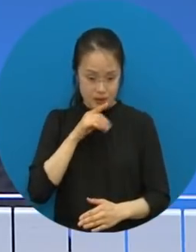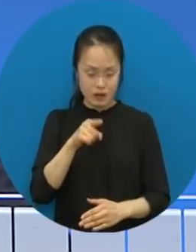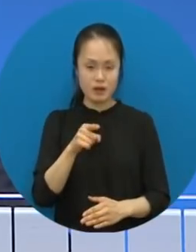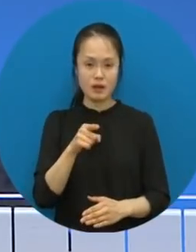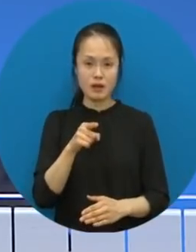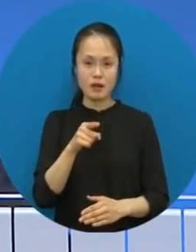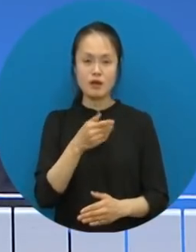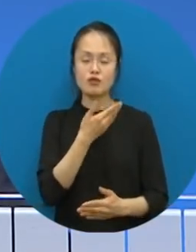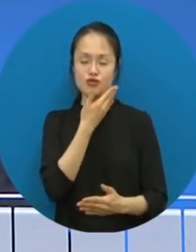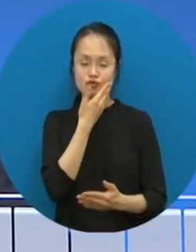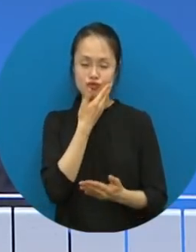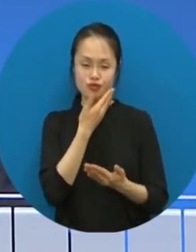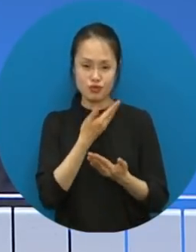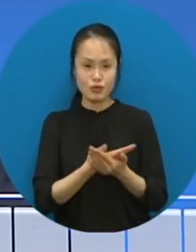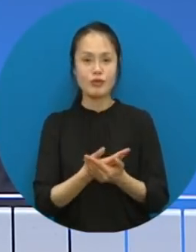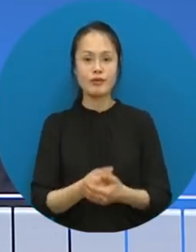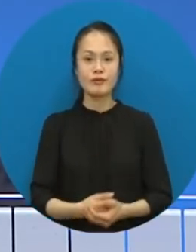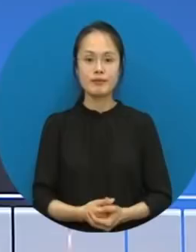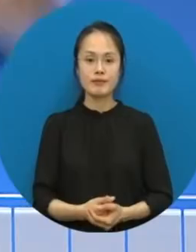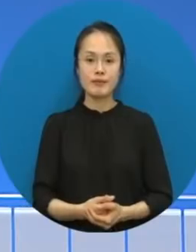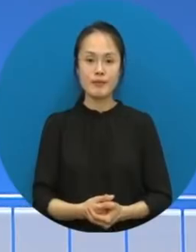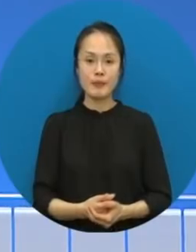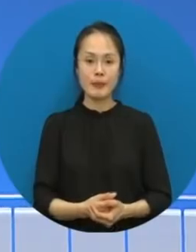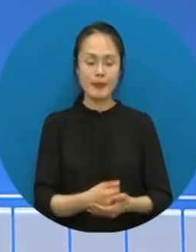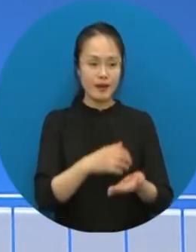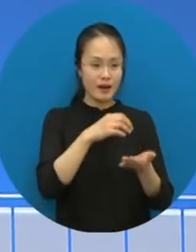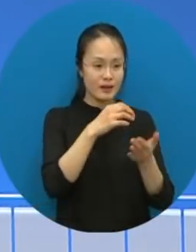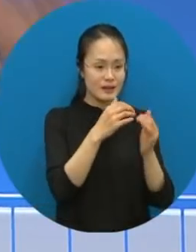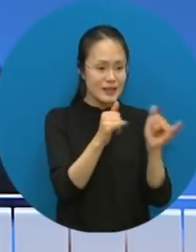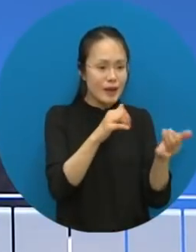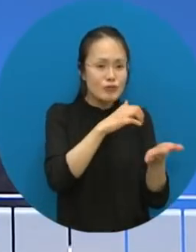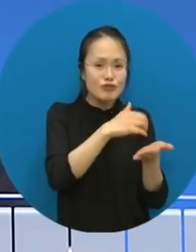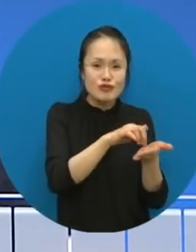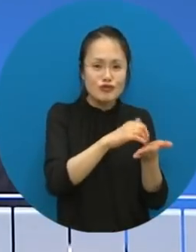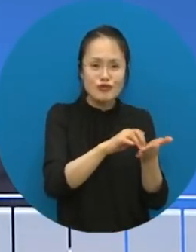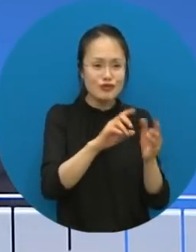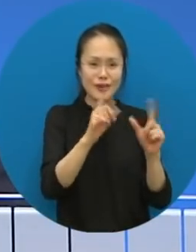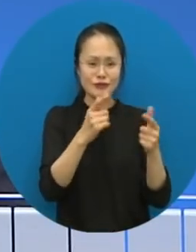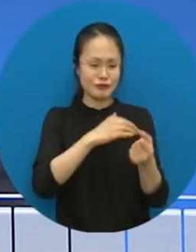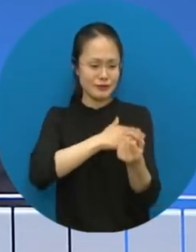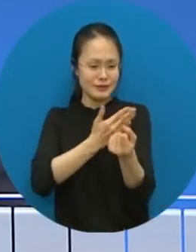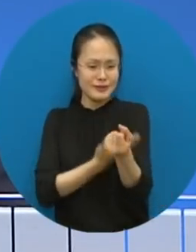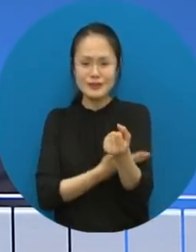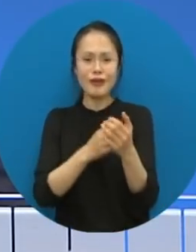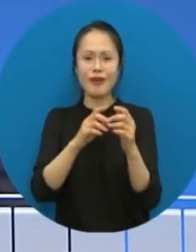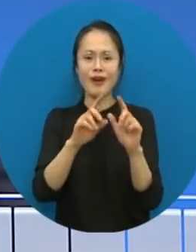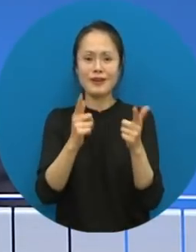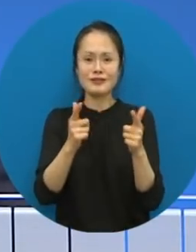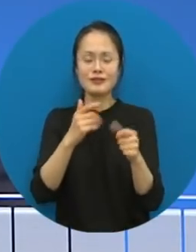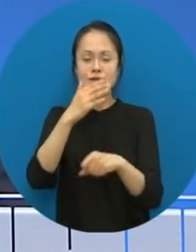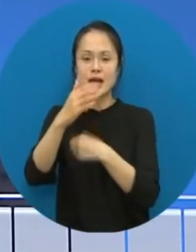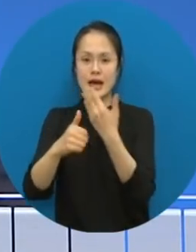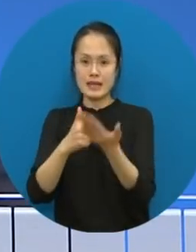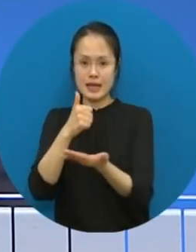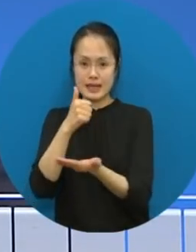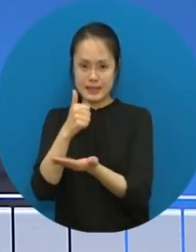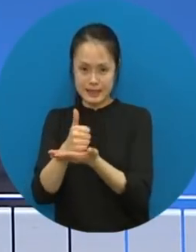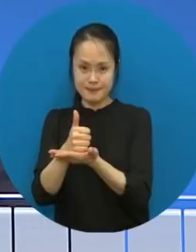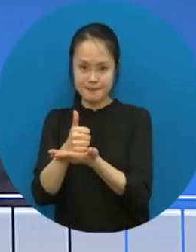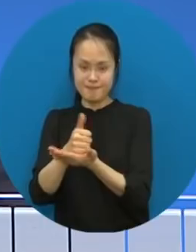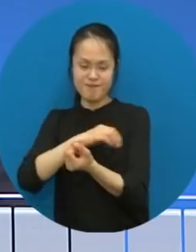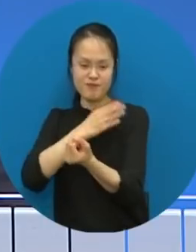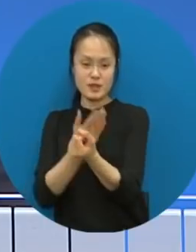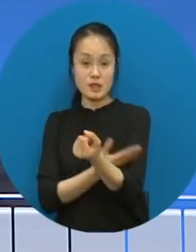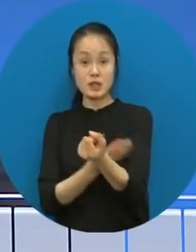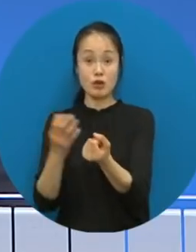수도 아니요 능도 아니라 오직 여호와의 신으로 되느니라 하신 그 하나님의 거룩한 영광의